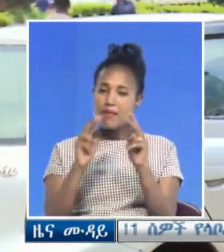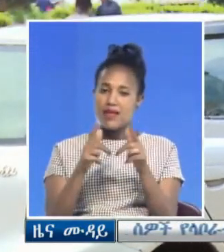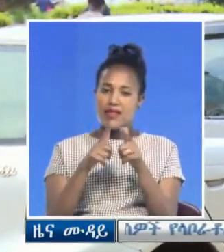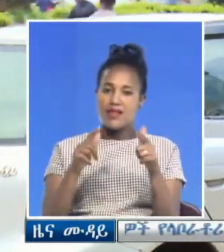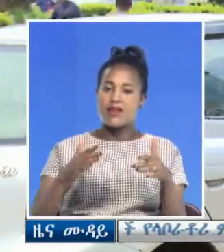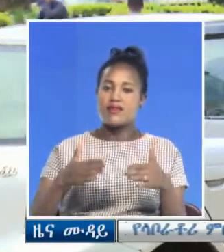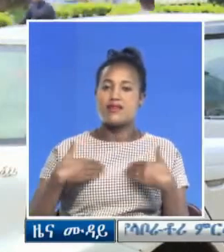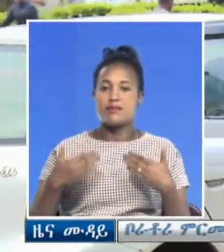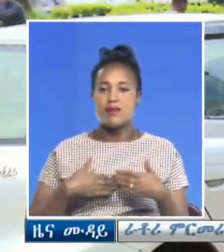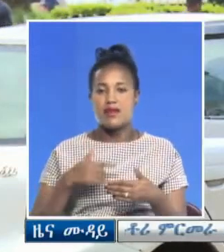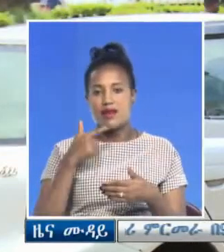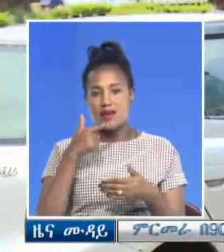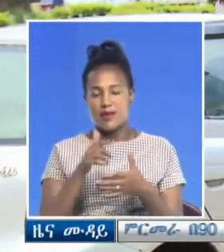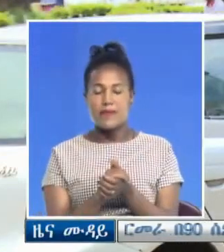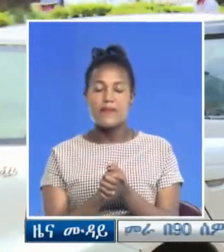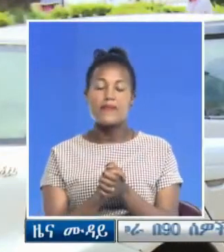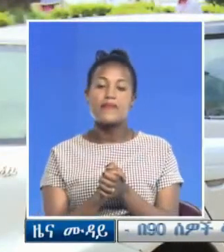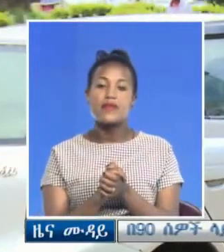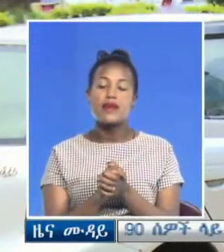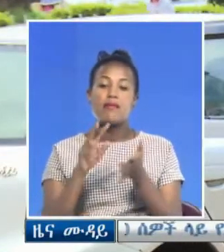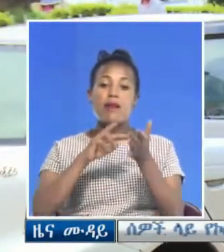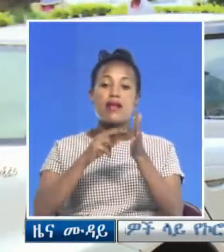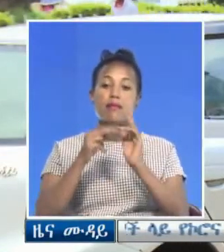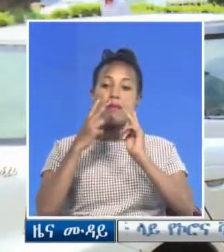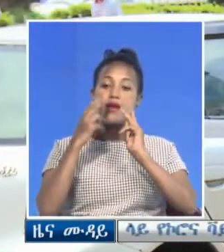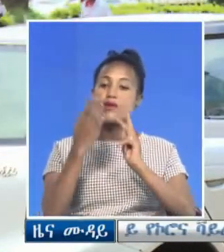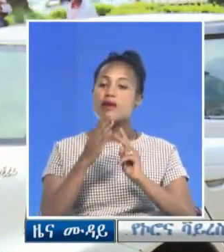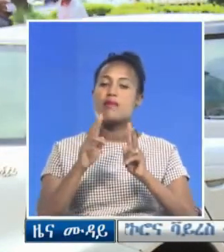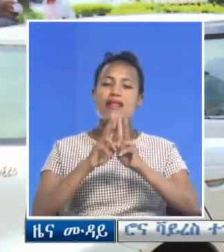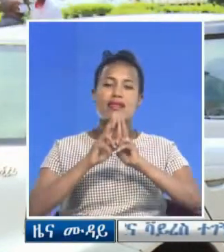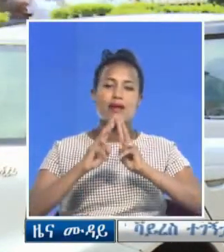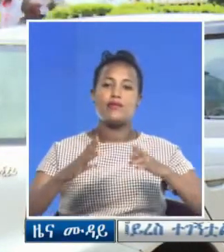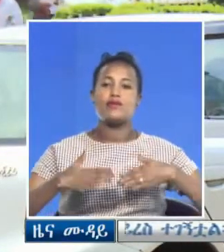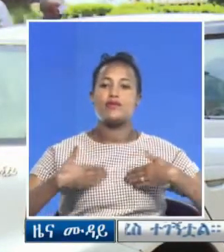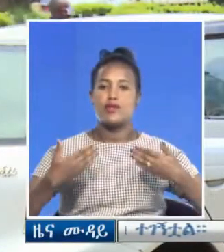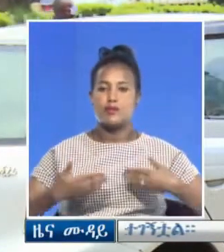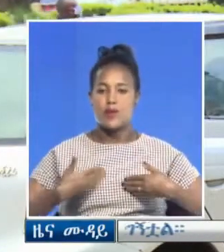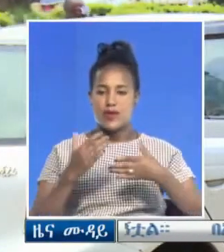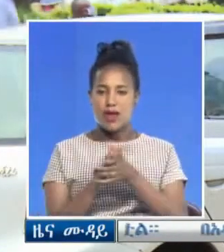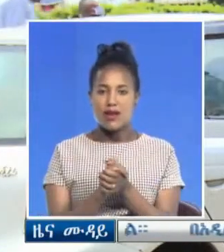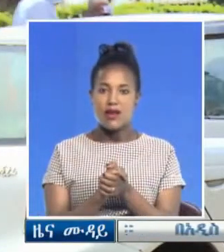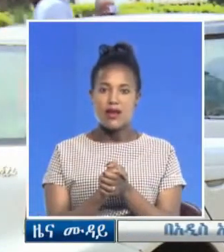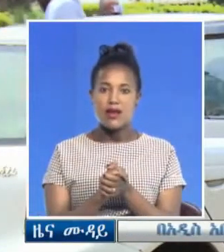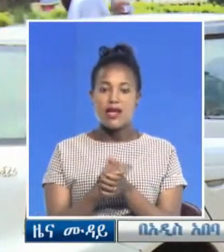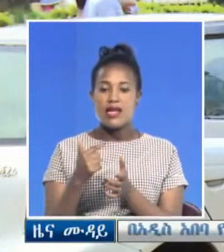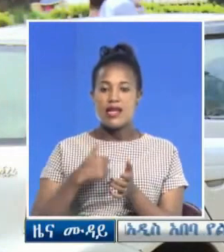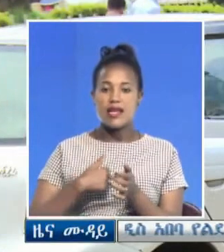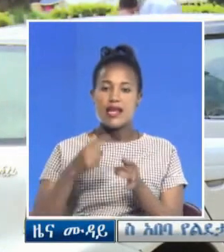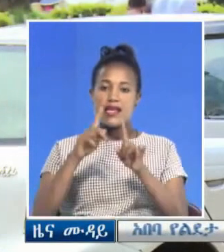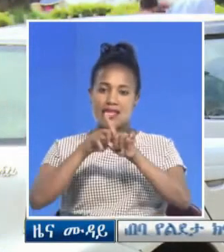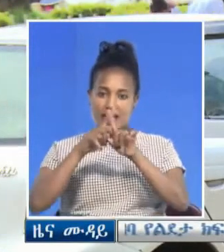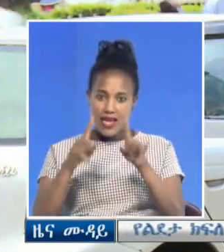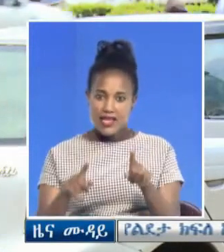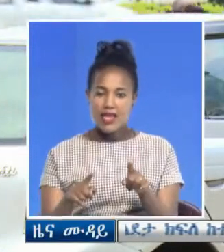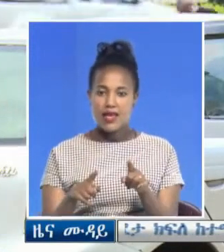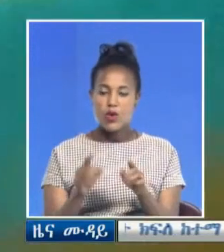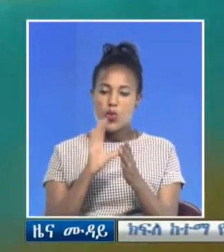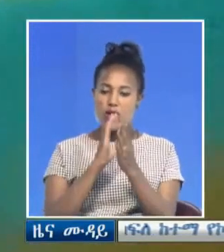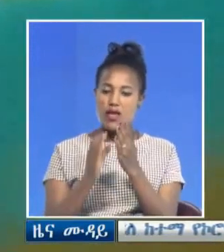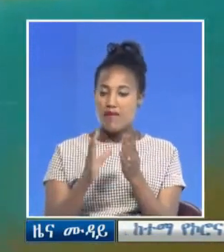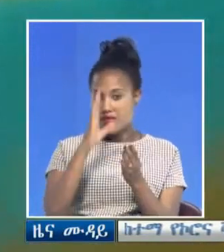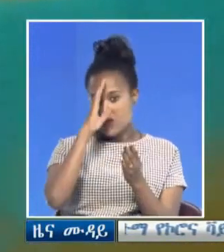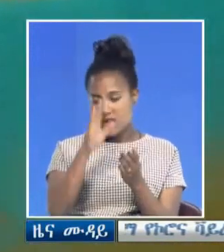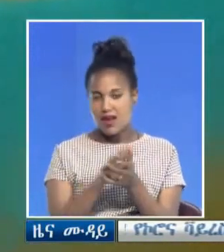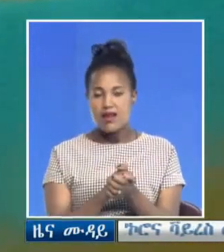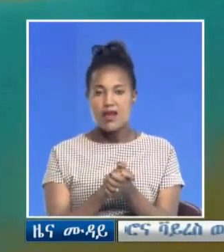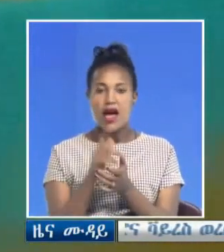ነገር ነው ማለት ባየሁት ነገር ደስ ተደስቻለሁ ማለት ለኔ የተለየ ድባብ ፈጥሮልኛል።